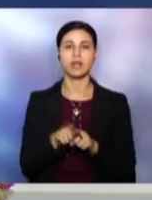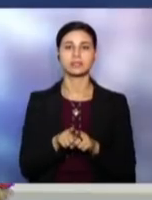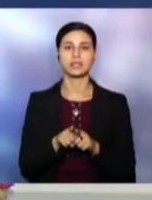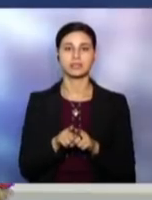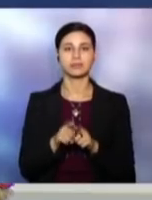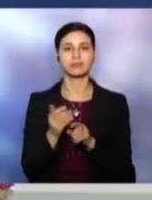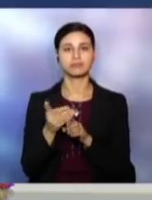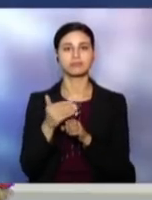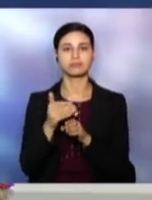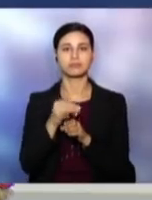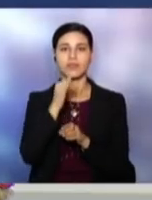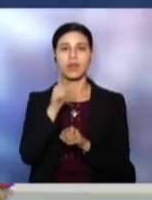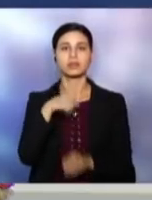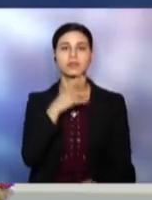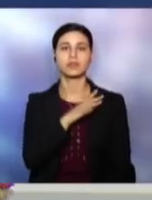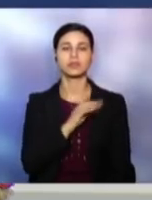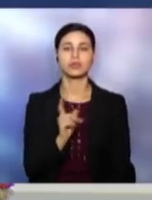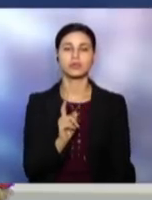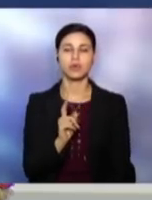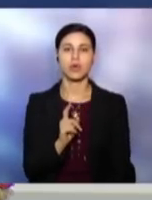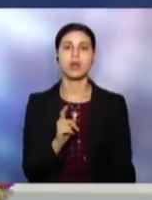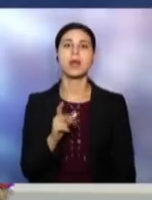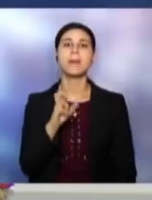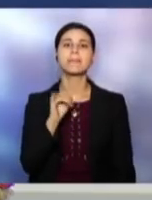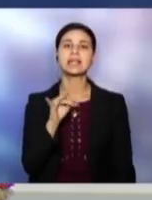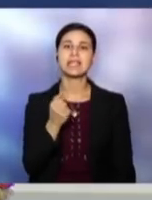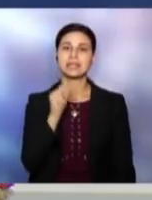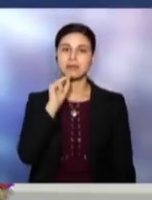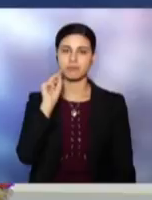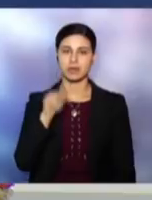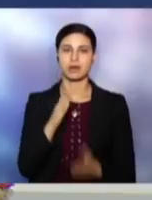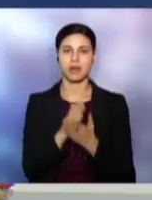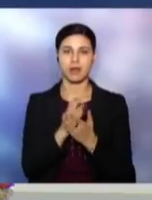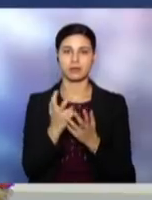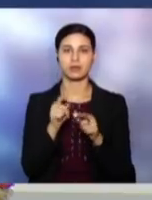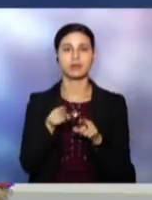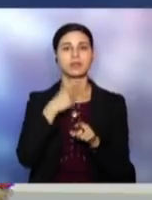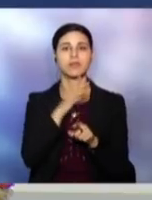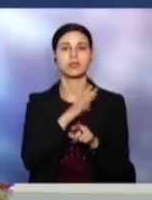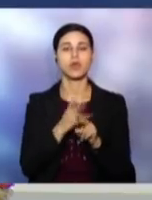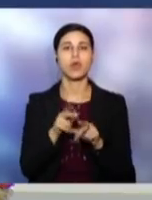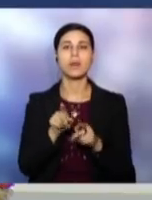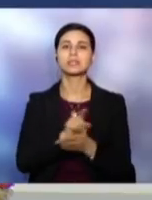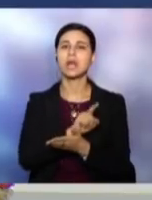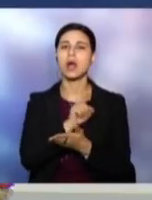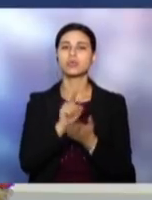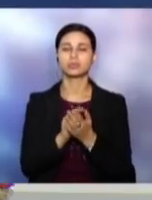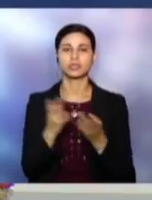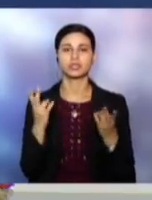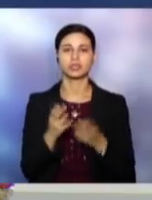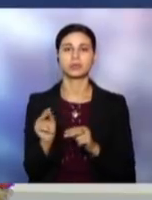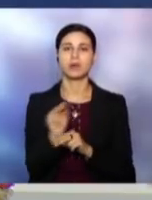ლოგიკურად მივდივართ, თქვენ თქვით რომ ბაქტერიები არიან გამომწვევები, თქვენ ბრძანეთ რომ ამას აუცილებლად ჭირდება